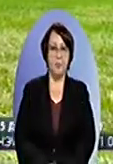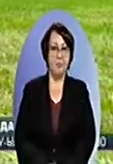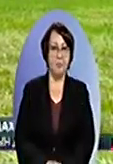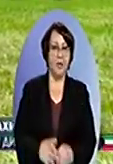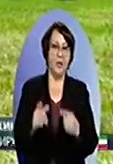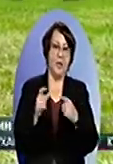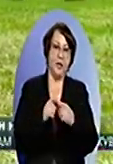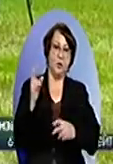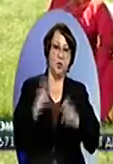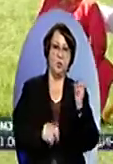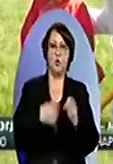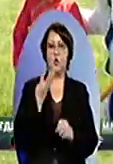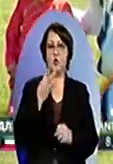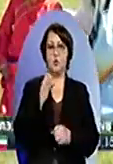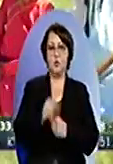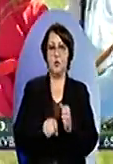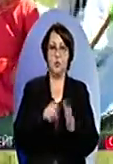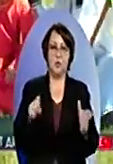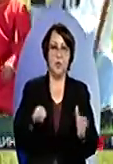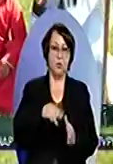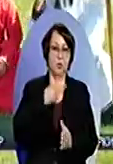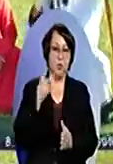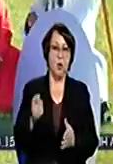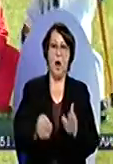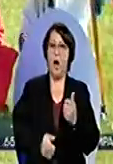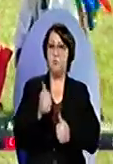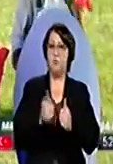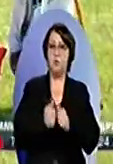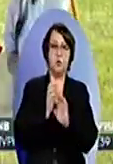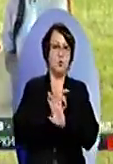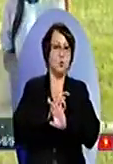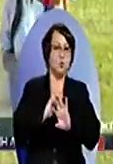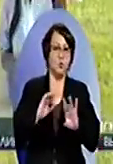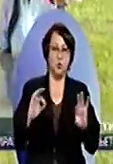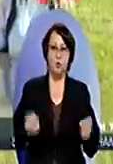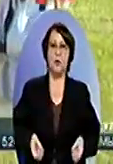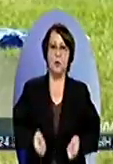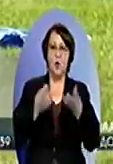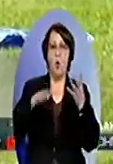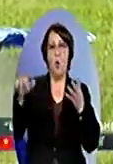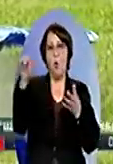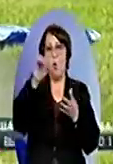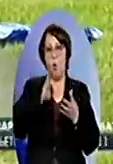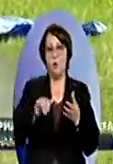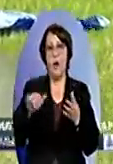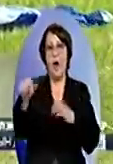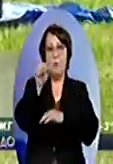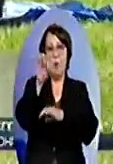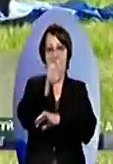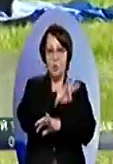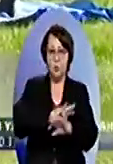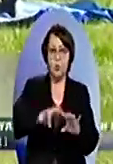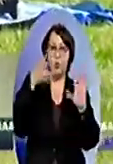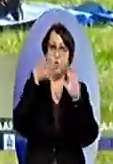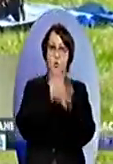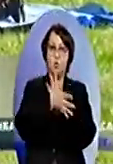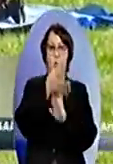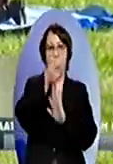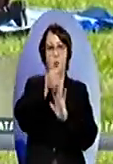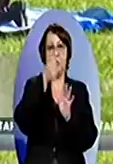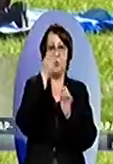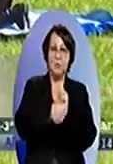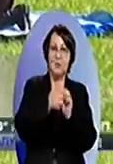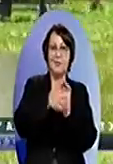Эрдэнэт үйлдвэрийн 40 жилийн түүхэнд олон амжилт бичигдэнэ. Улс болон аймаг орон нутгийн төсөвт оруулдаг орлого, төлдөг